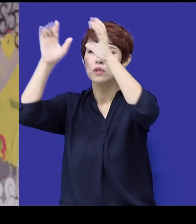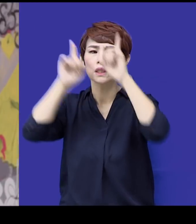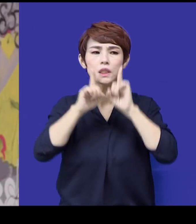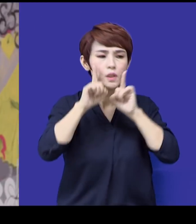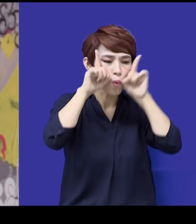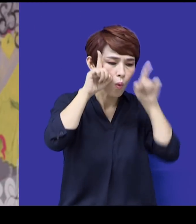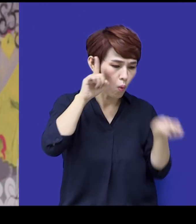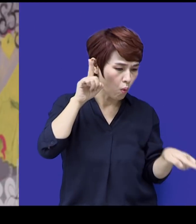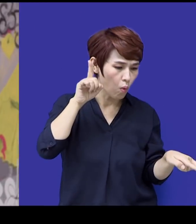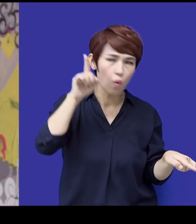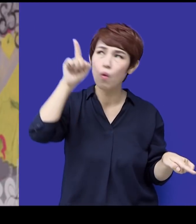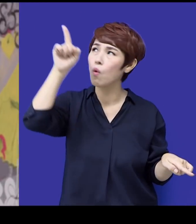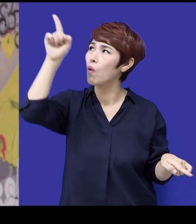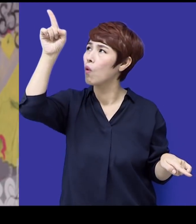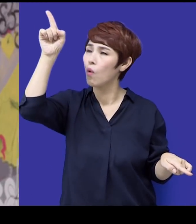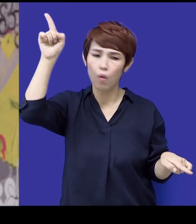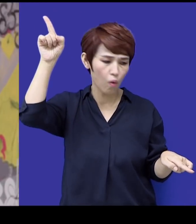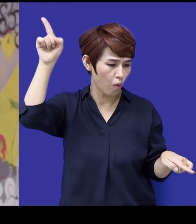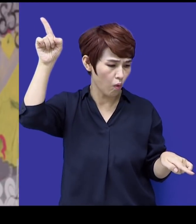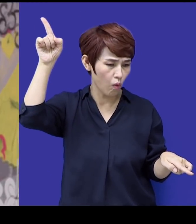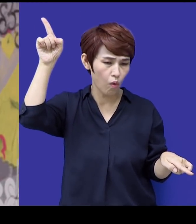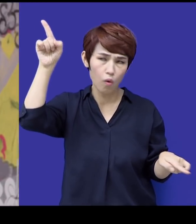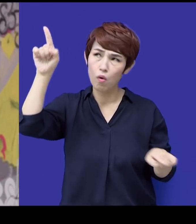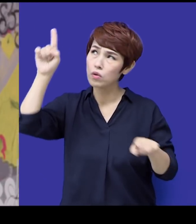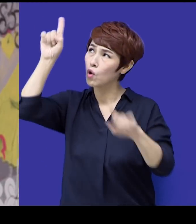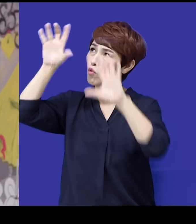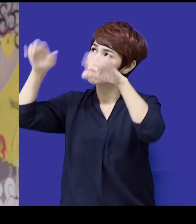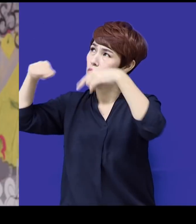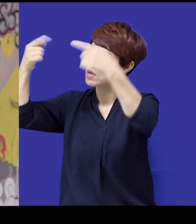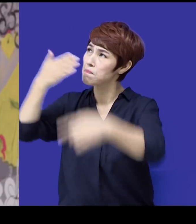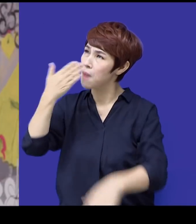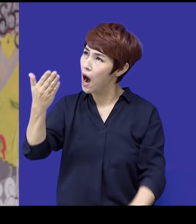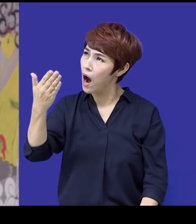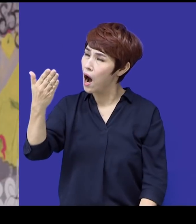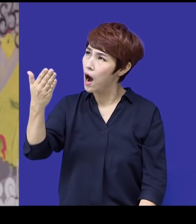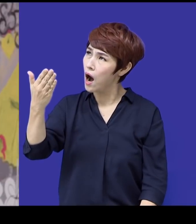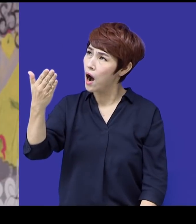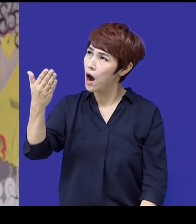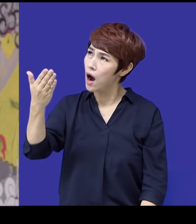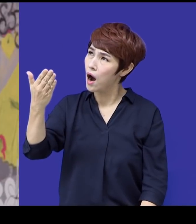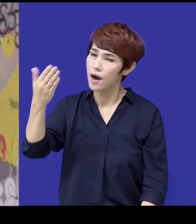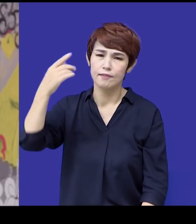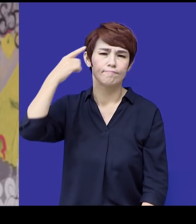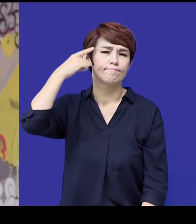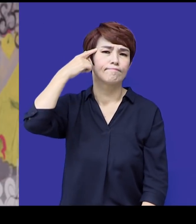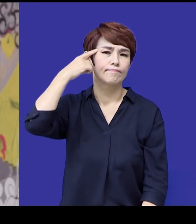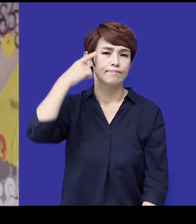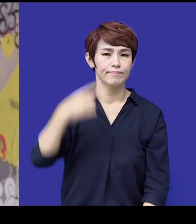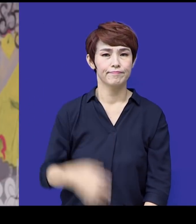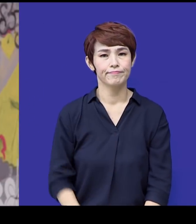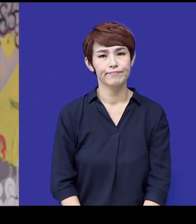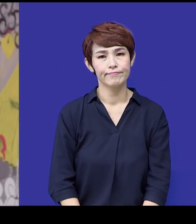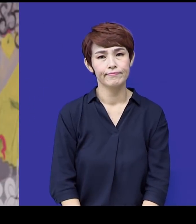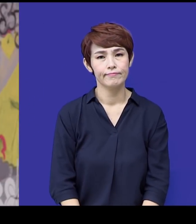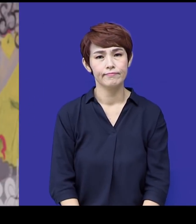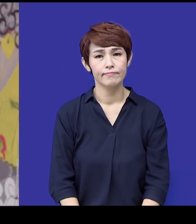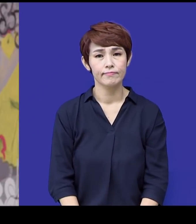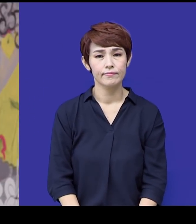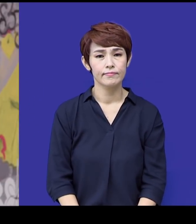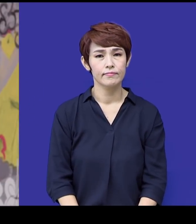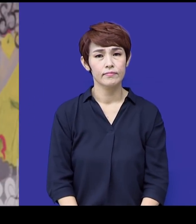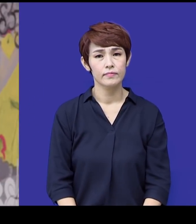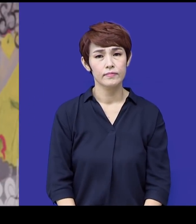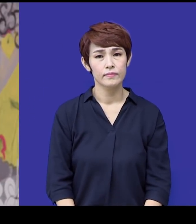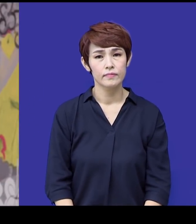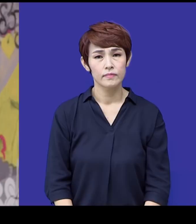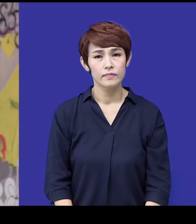있다는데 과연 내가 천국에 갈 수 있을까? 그 생각이 떠오르더라고요. 근데 이게